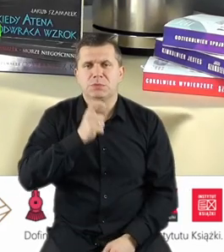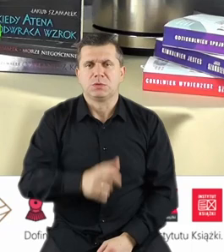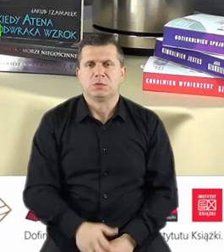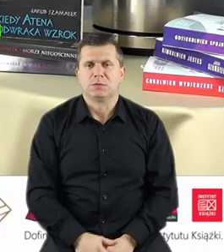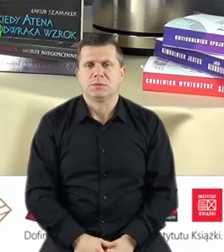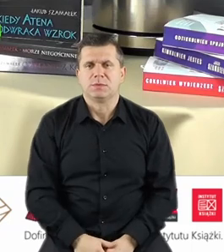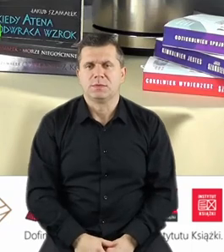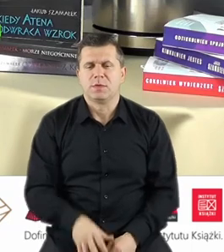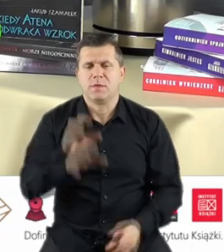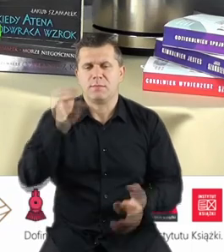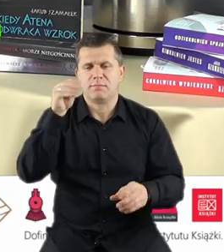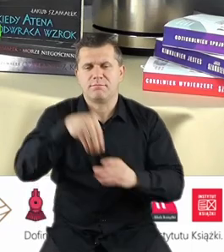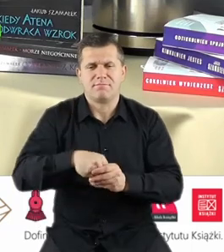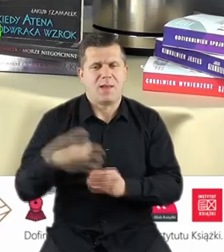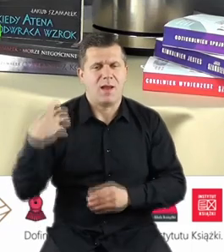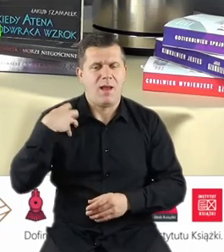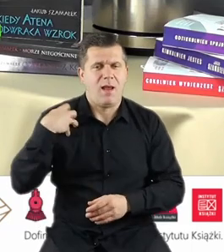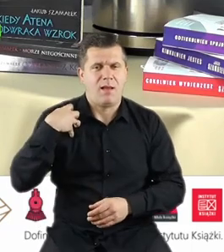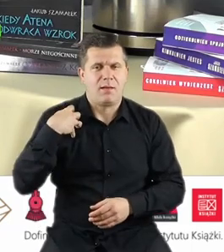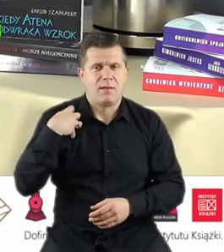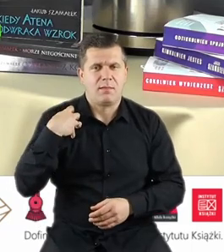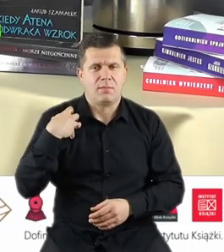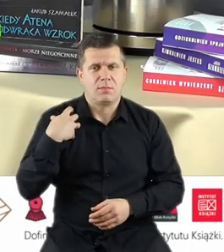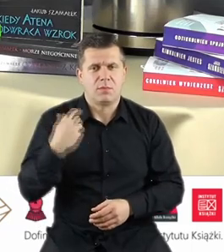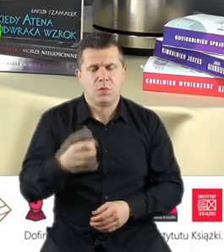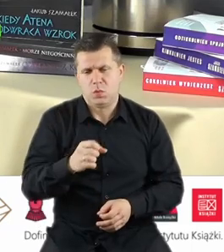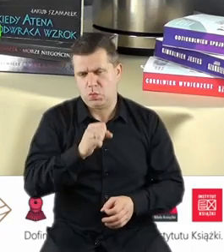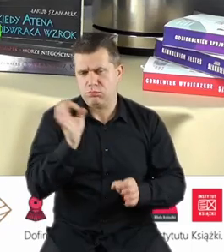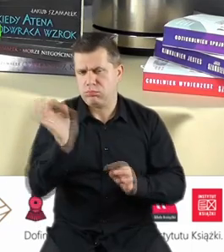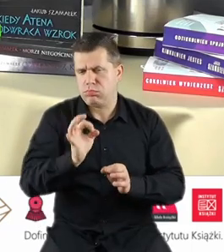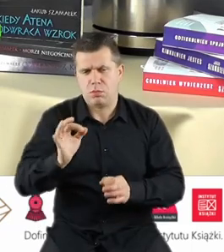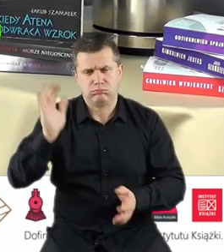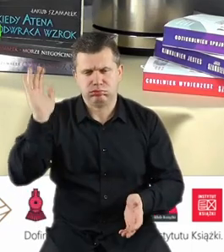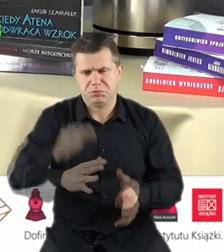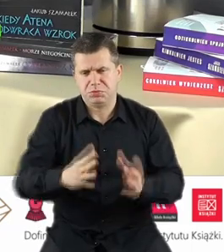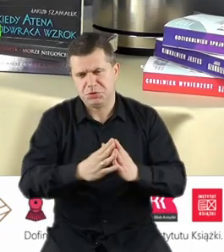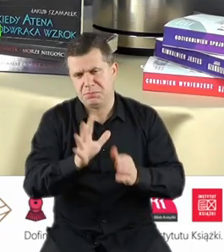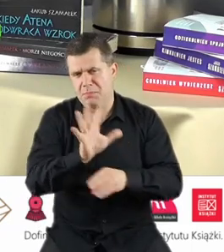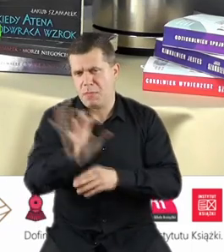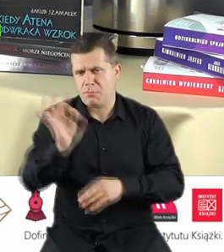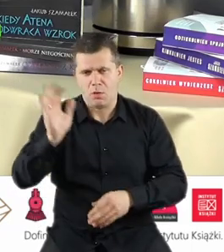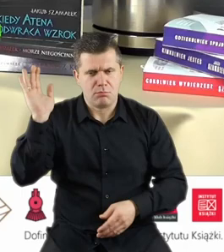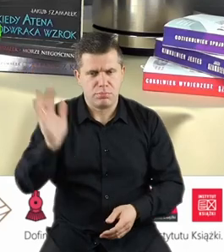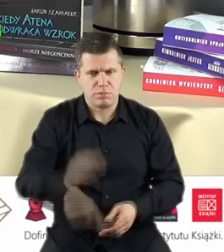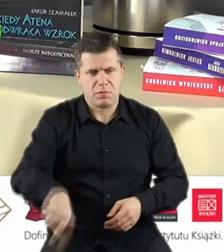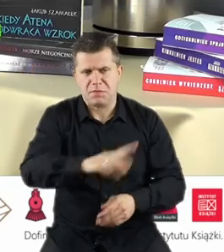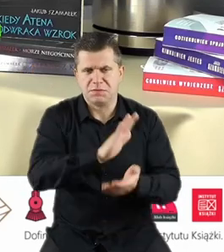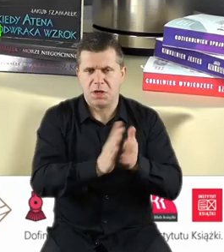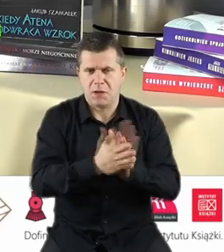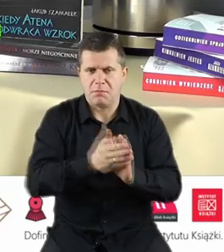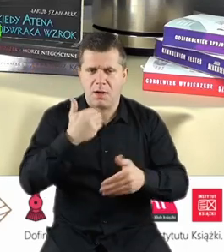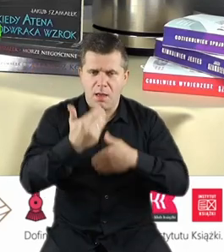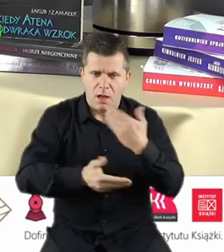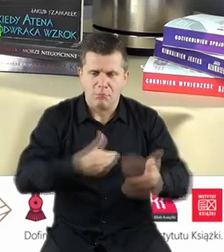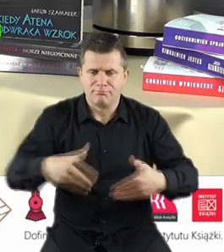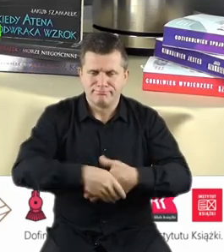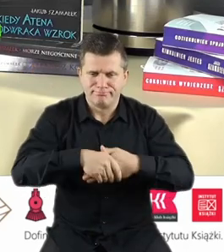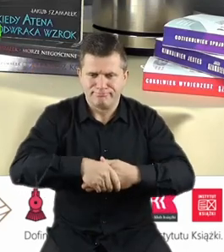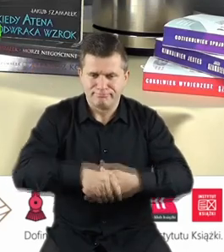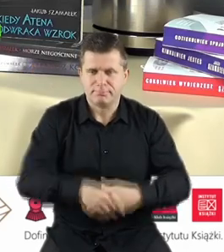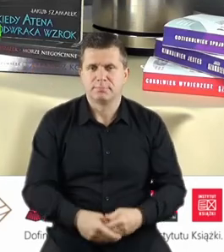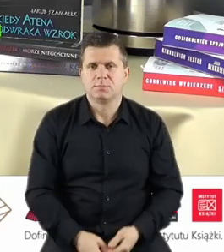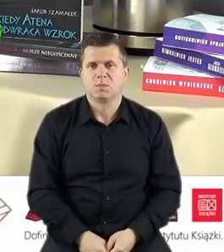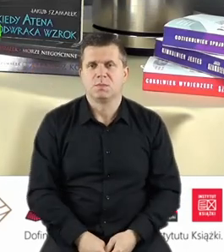w Wielkiej Brytanii jakąś naprawdę sporą proporcję, tam 10 czy 15%, więc wszyscy pogratulowali, przybili piątkę, zwolnili